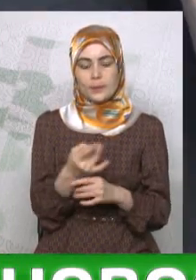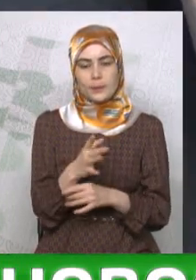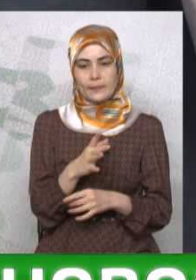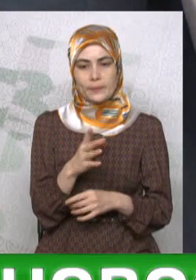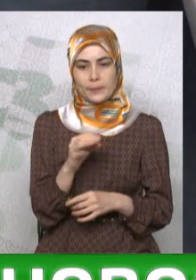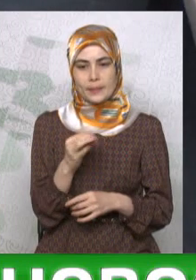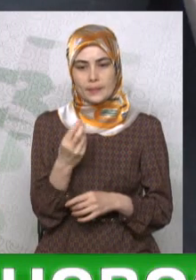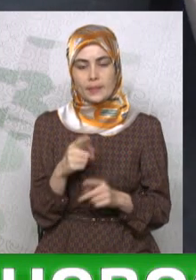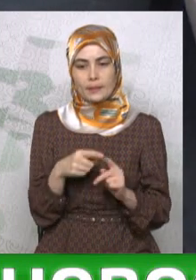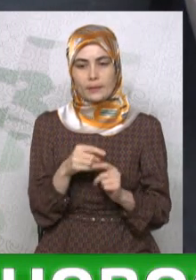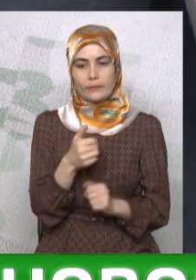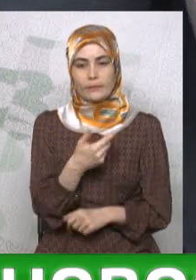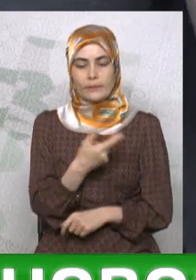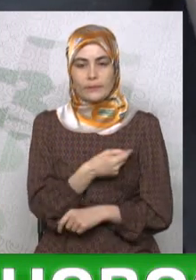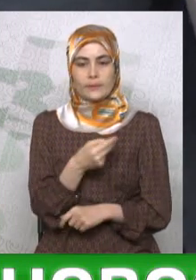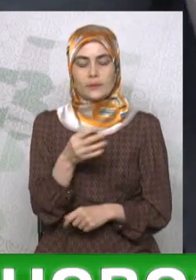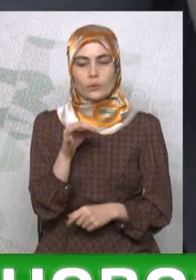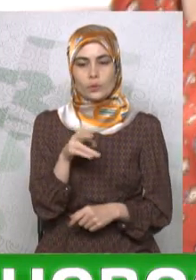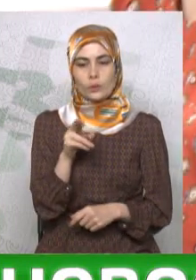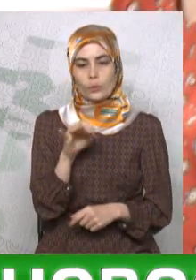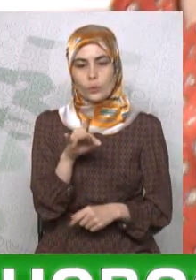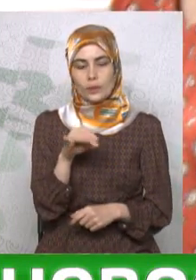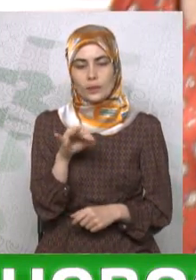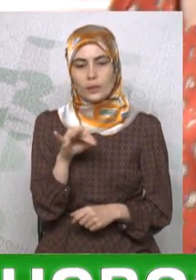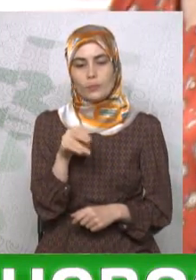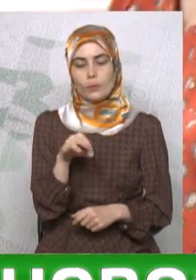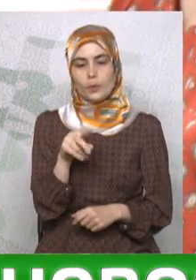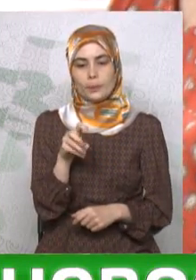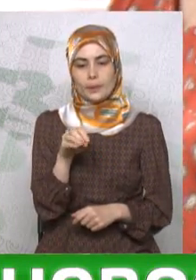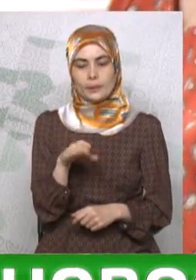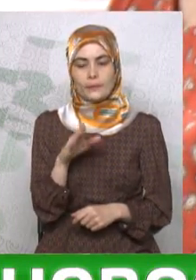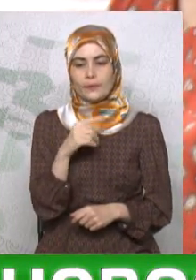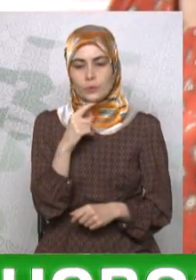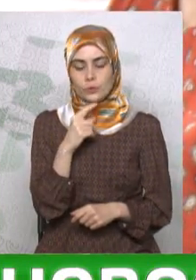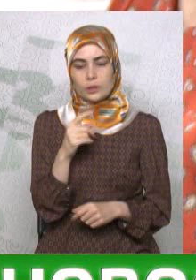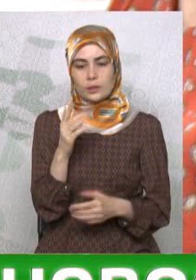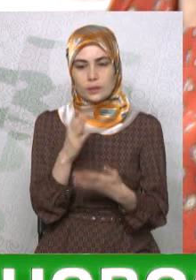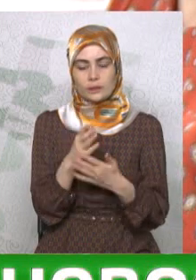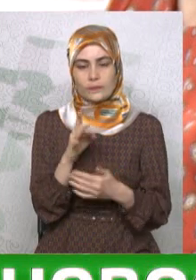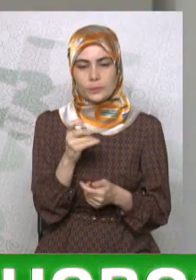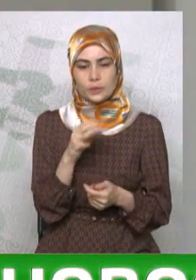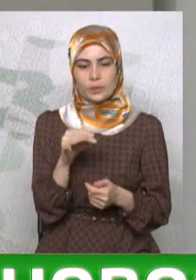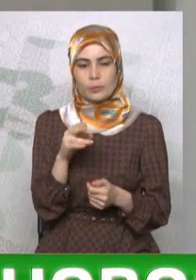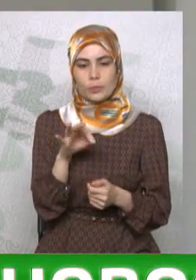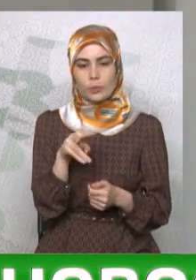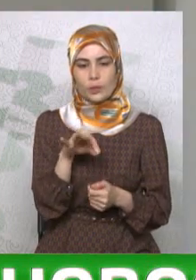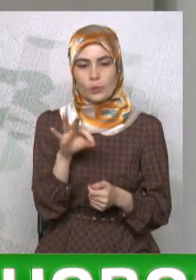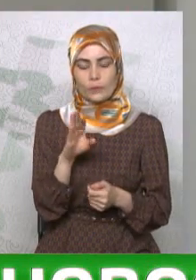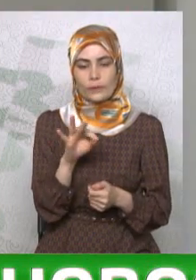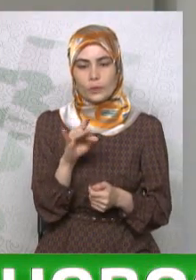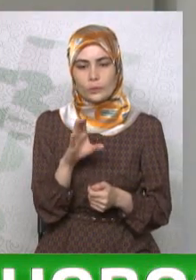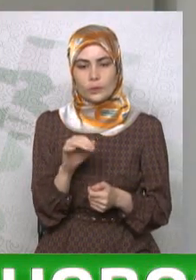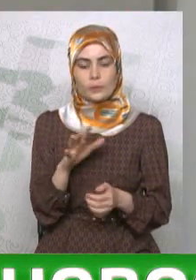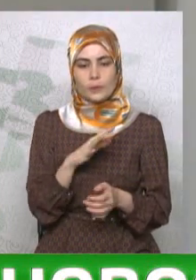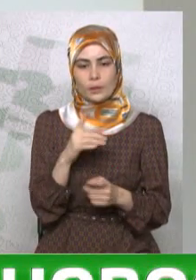месяц, это вакцинация от кори и полиомиелита. Ингушетия в числе регионов, где зафиксированы вспышки полиовируса, из-за чего